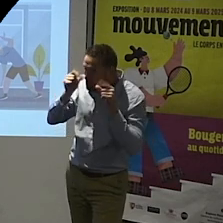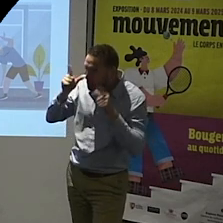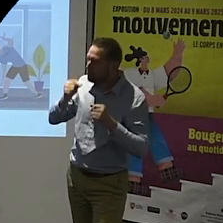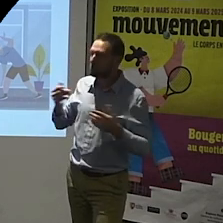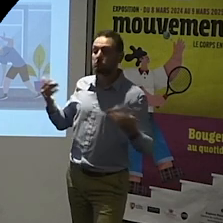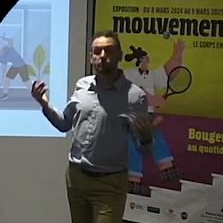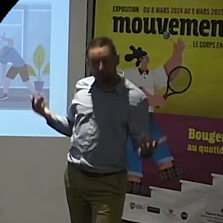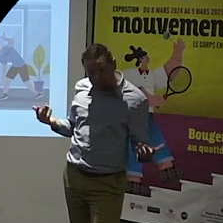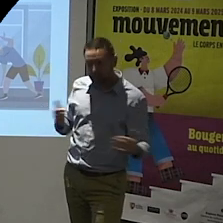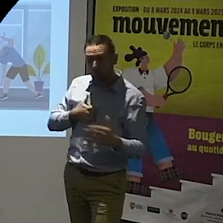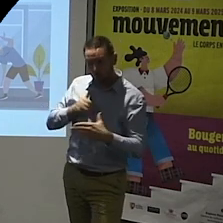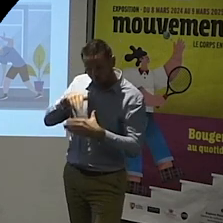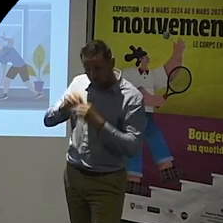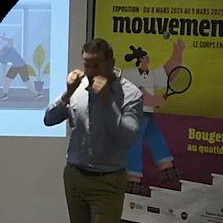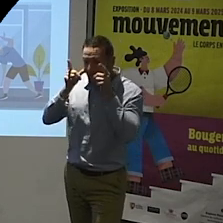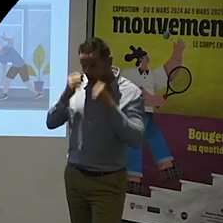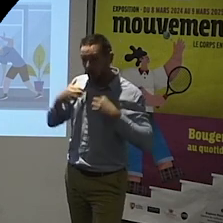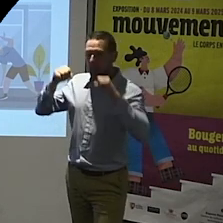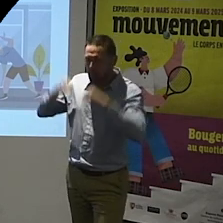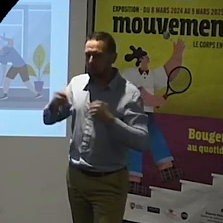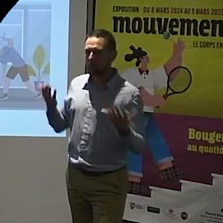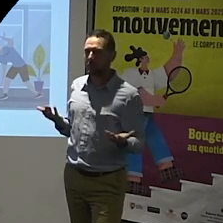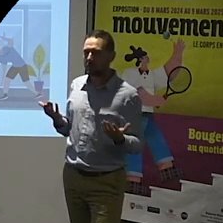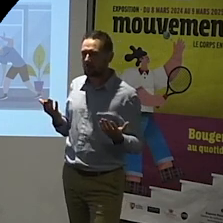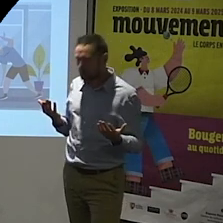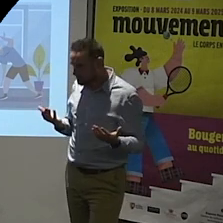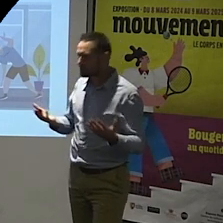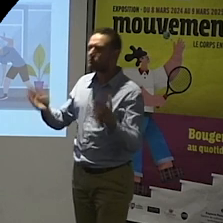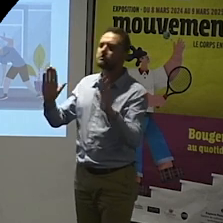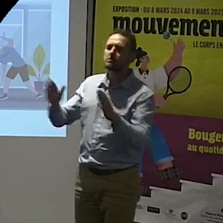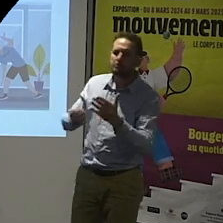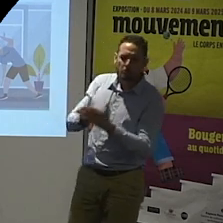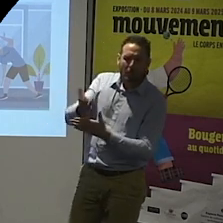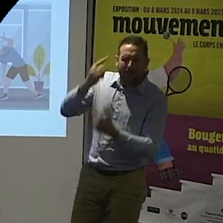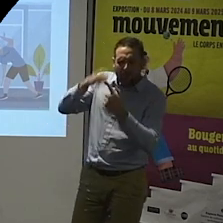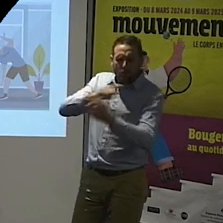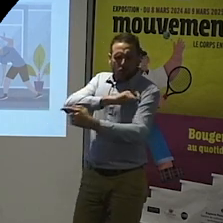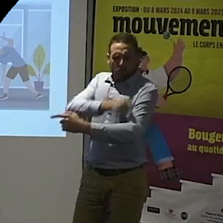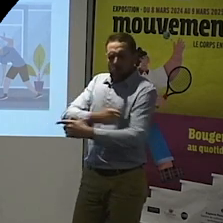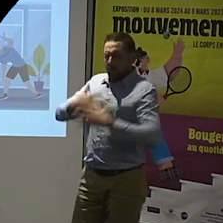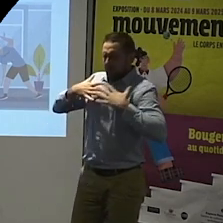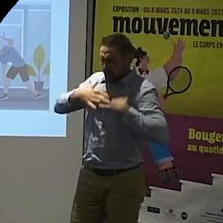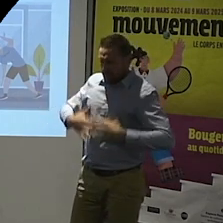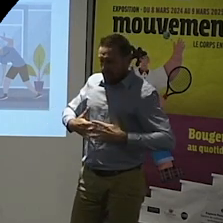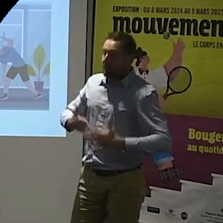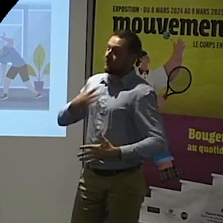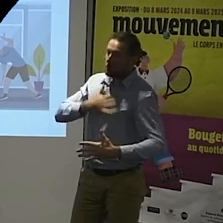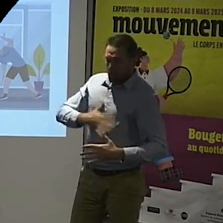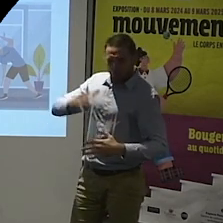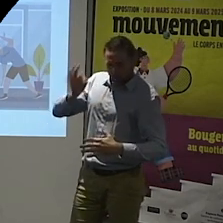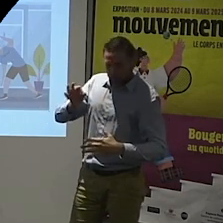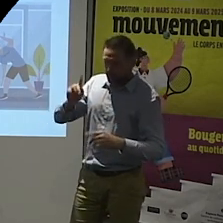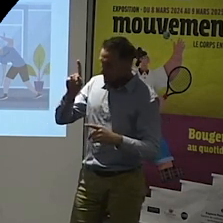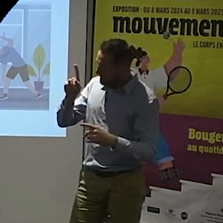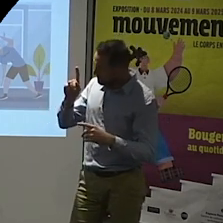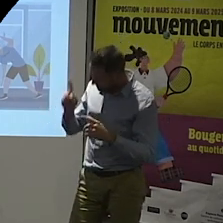Alors là, je parle du sport physique. Mais moi, ça a été plus que ça. Pour moi, c'était plus que ça, parce que la mise en action,